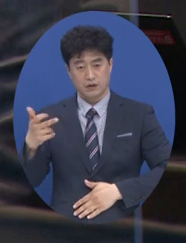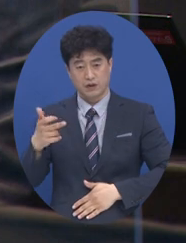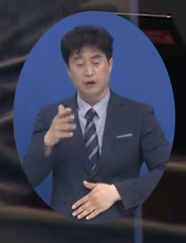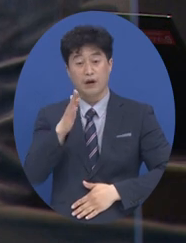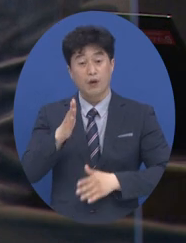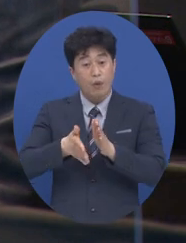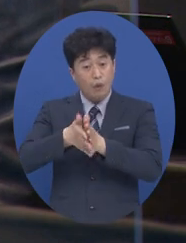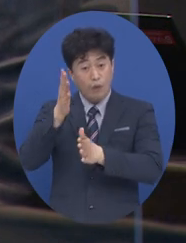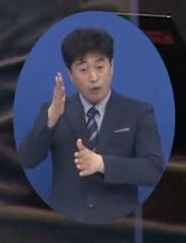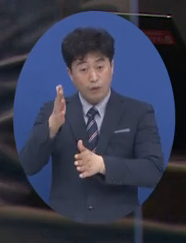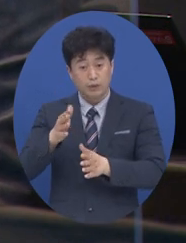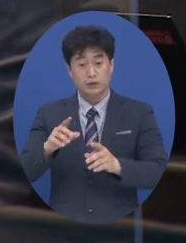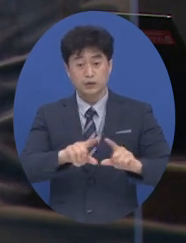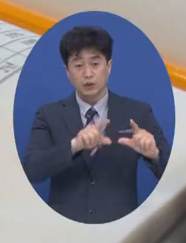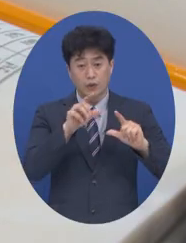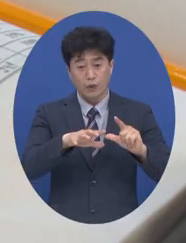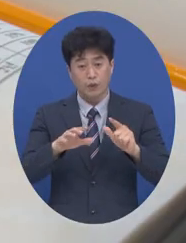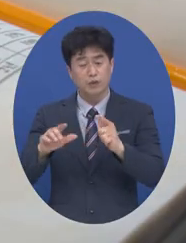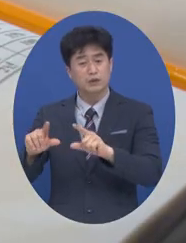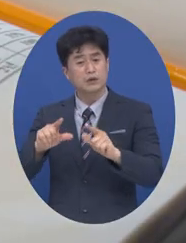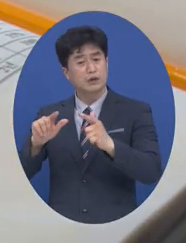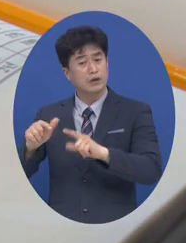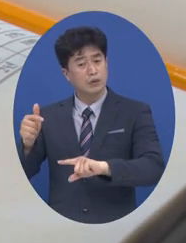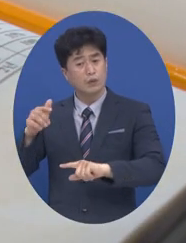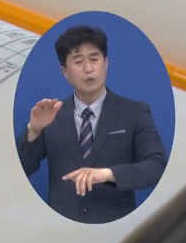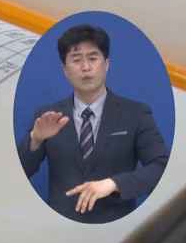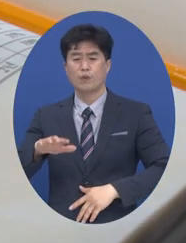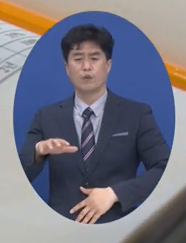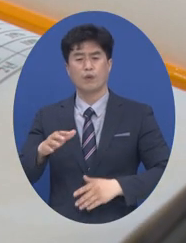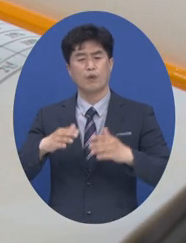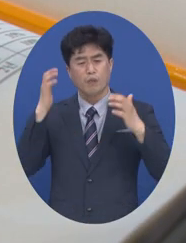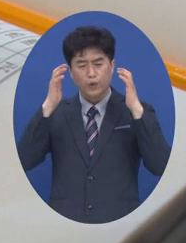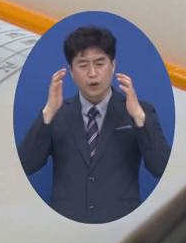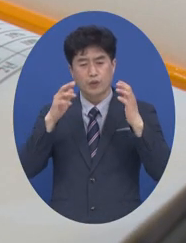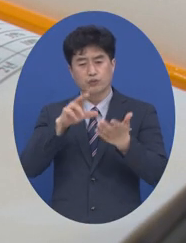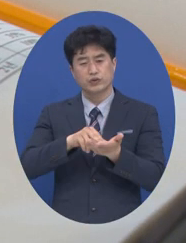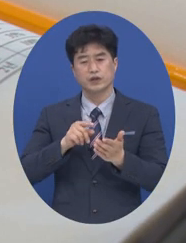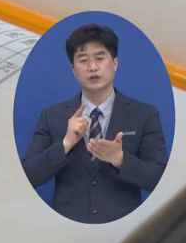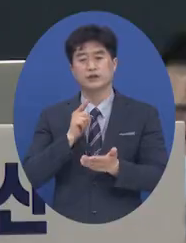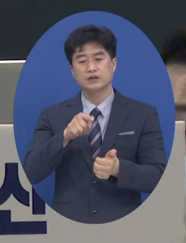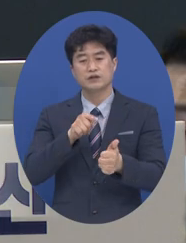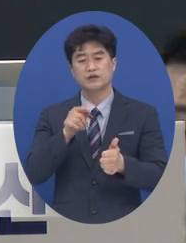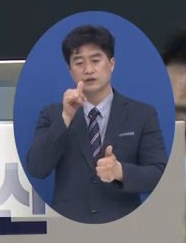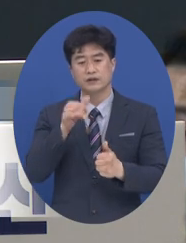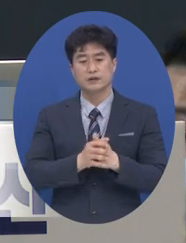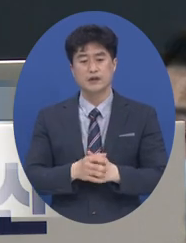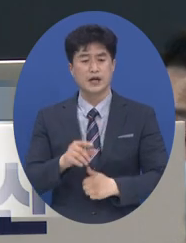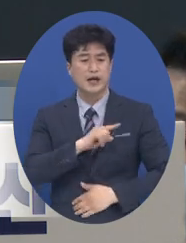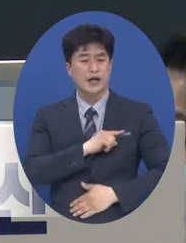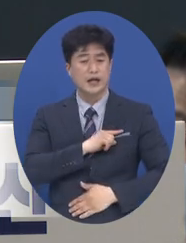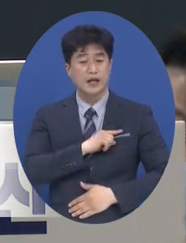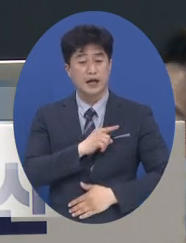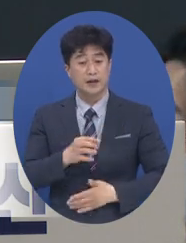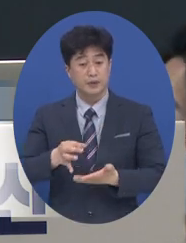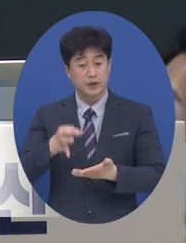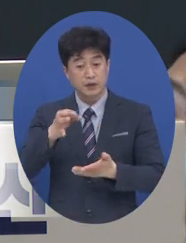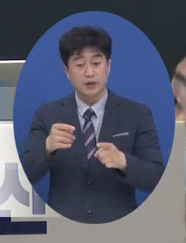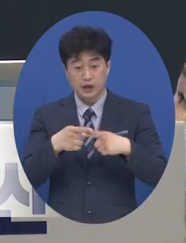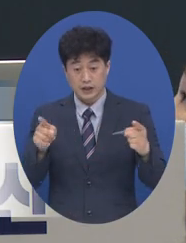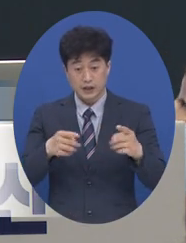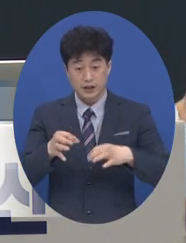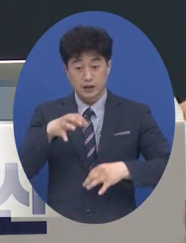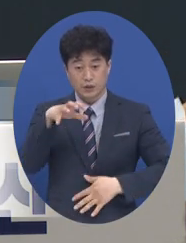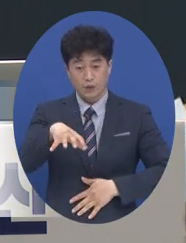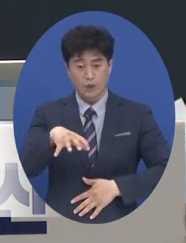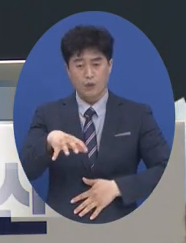건물이 주거와 b 주거로 사용되는 경우 혼란이 벌어진다 며 다양한 문제점을 지적했습니다 제일 비싼 땅 일체 제일 비싼게 1층이 줘